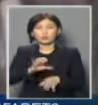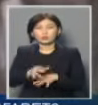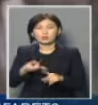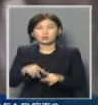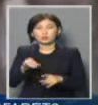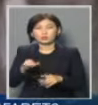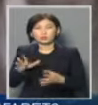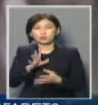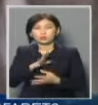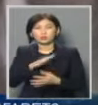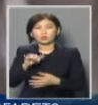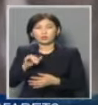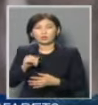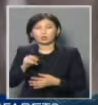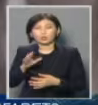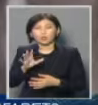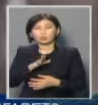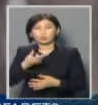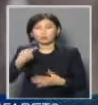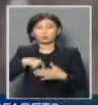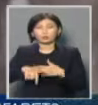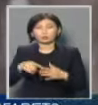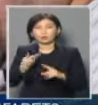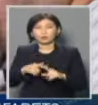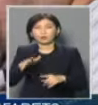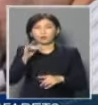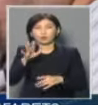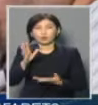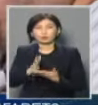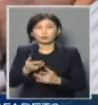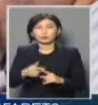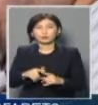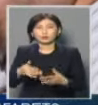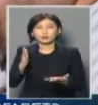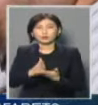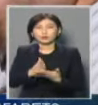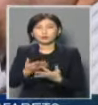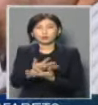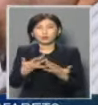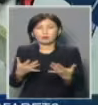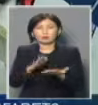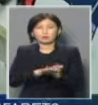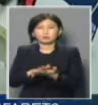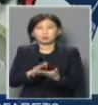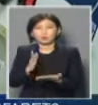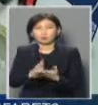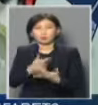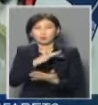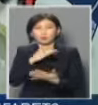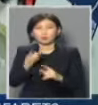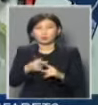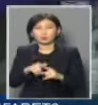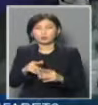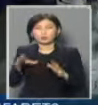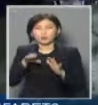табачный дым, а именно аэрозоль. Его принимают за водяной пар. Но на самом деле он состоит из мельчайших частиц, многие из